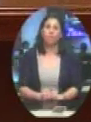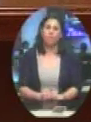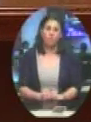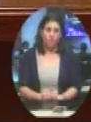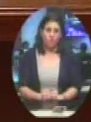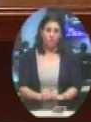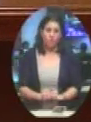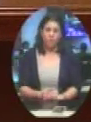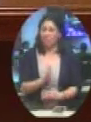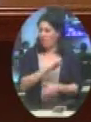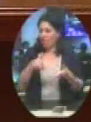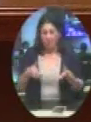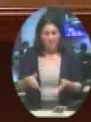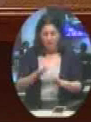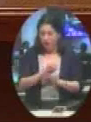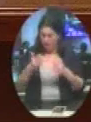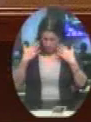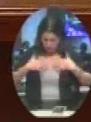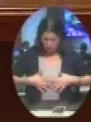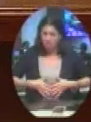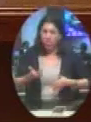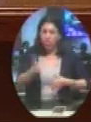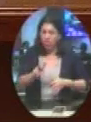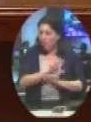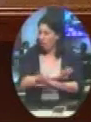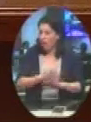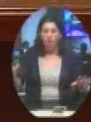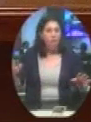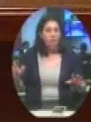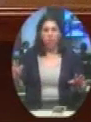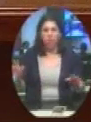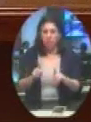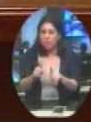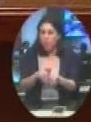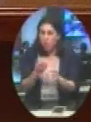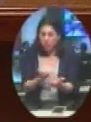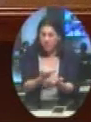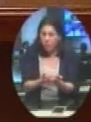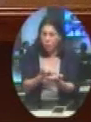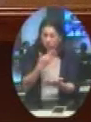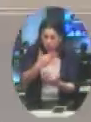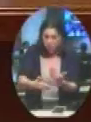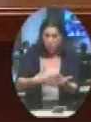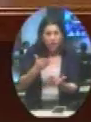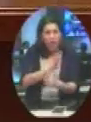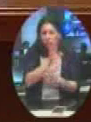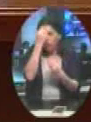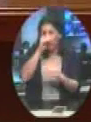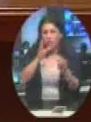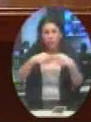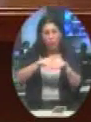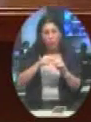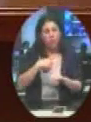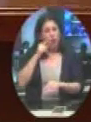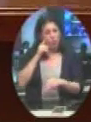אין קבר, אין גופה, אין תהליכים של תיעוד מדויק, אין הודעה לחלק מן המשפחות. אני חושב